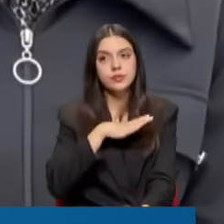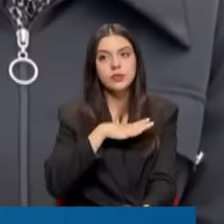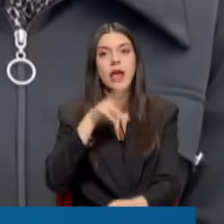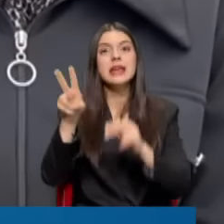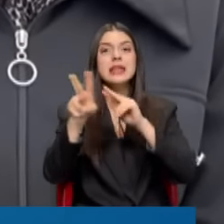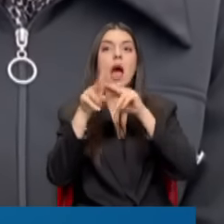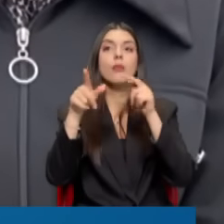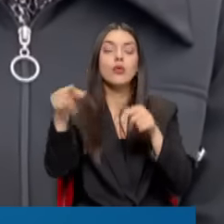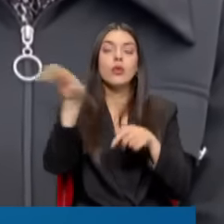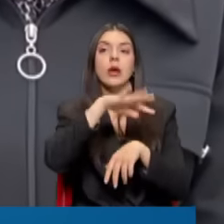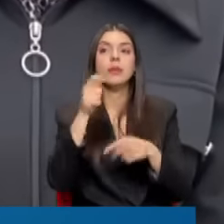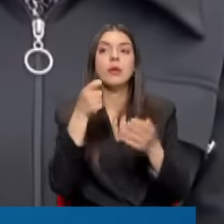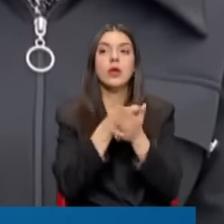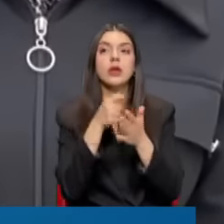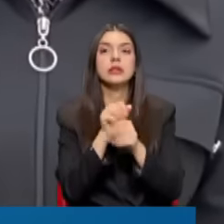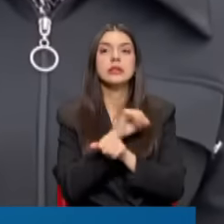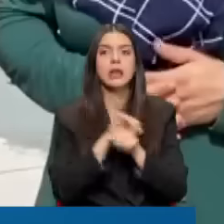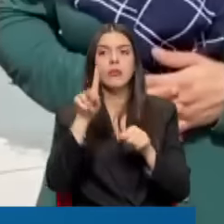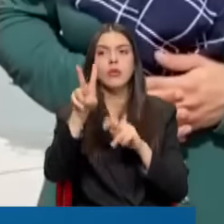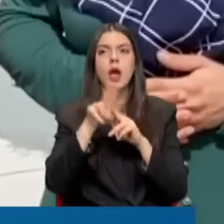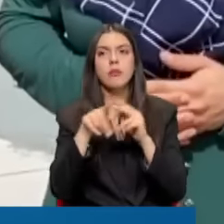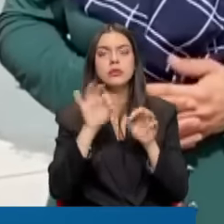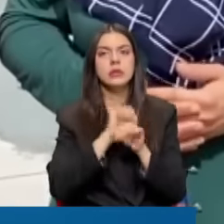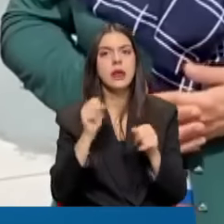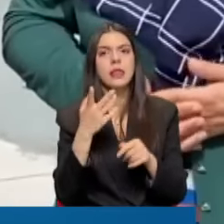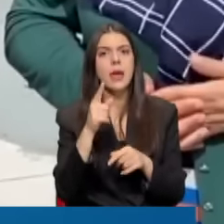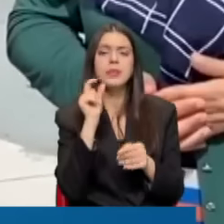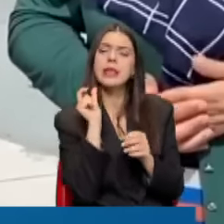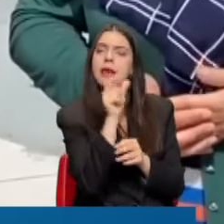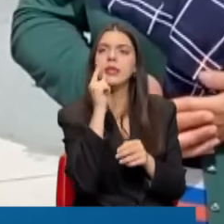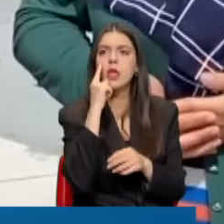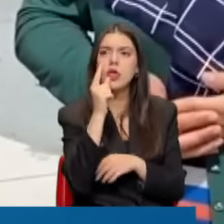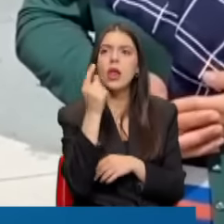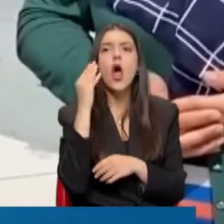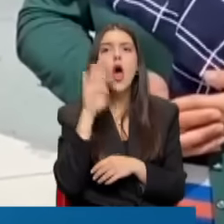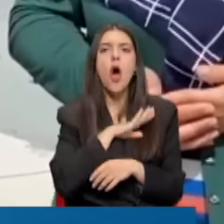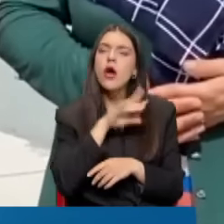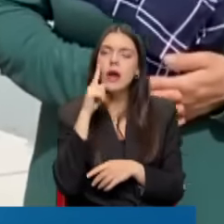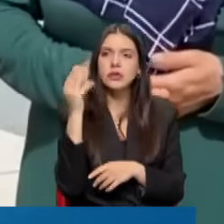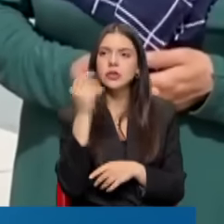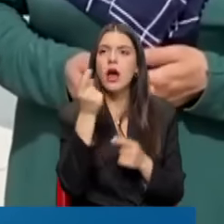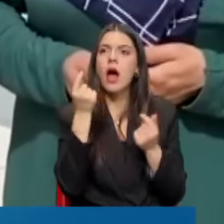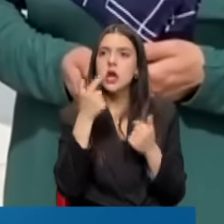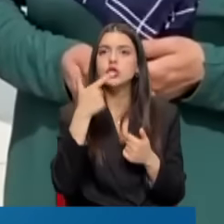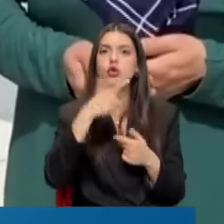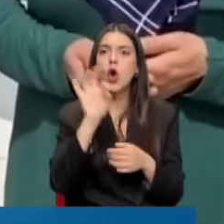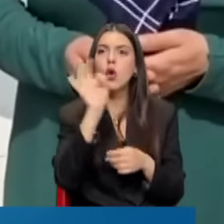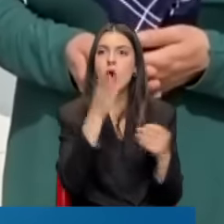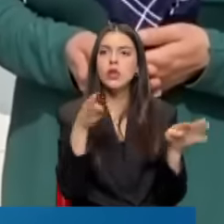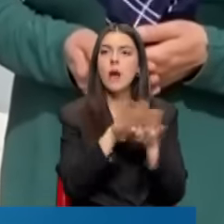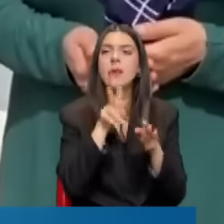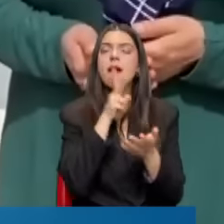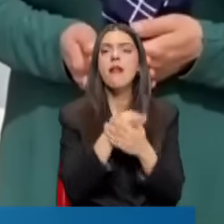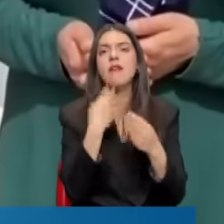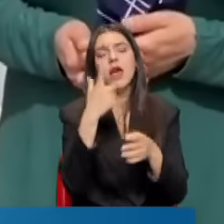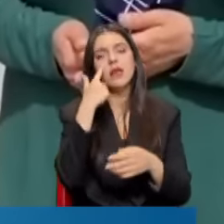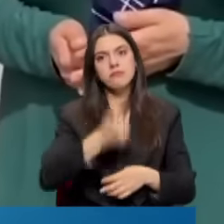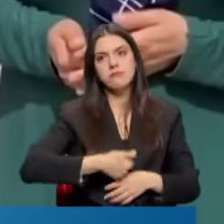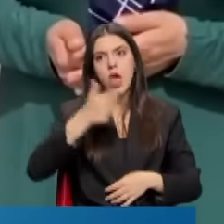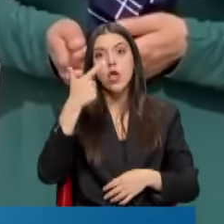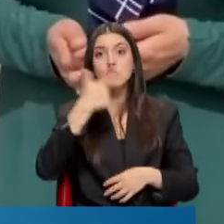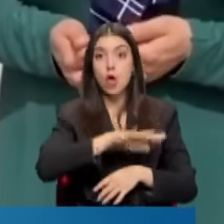yaratıyor Yani bu neyin kamu zararı iddiaya göre sayı az kamu zararı diyerek köy okulunu kapatmaya karar verdi bakanlık